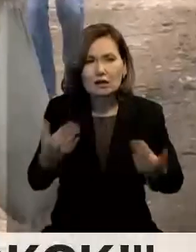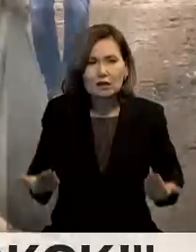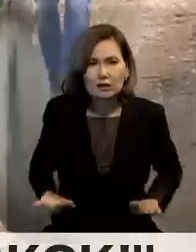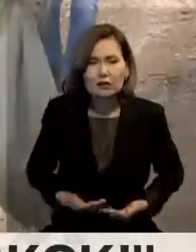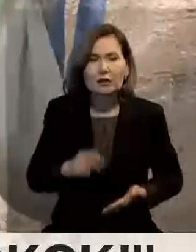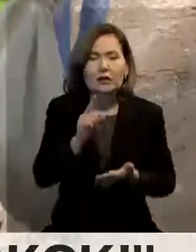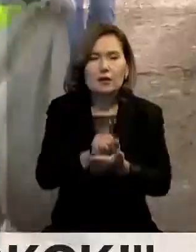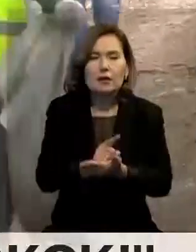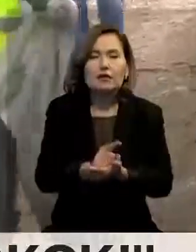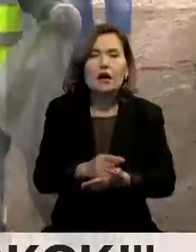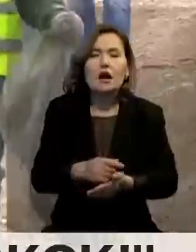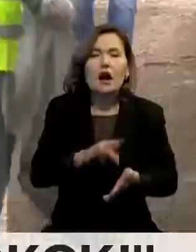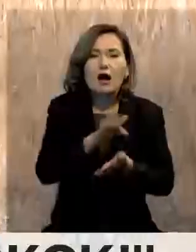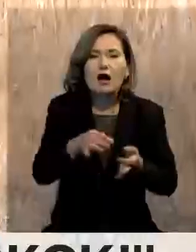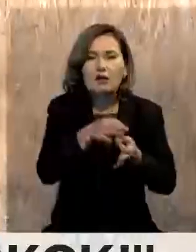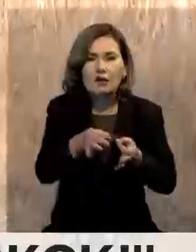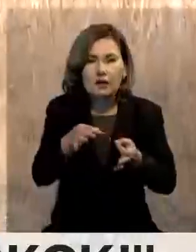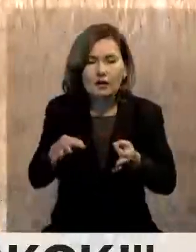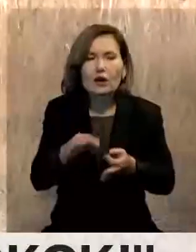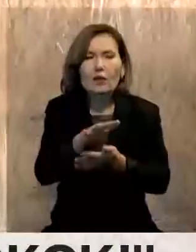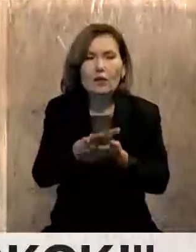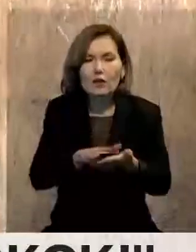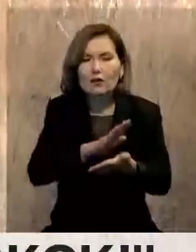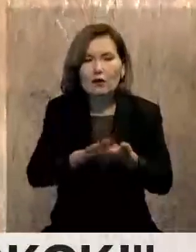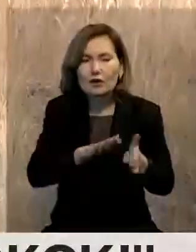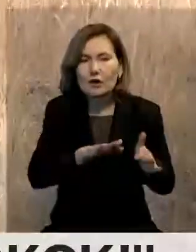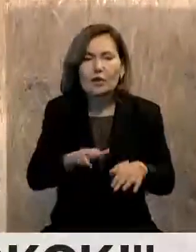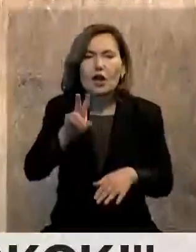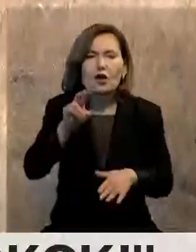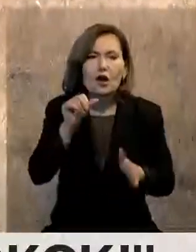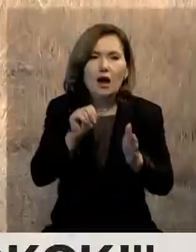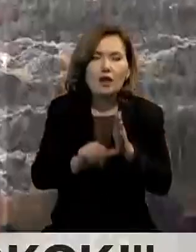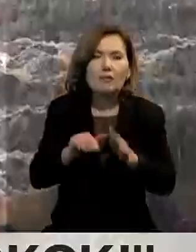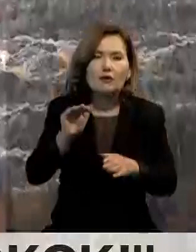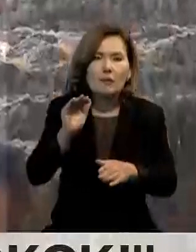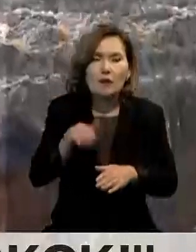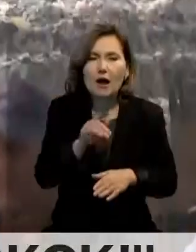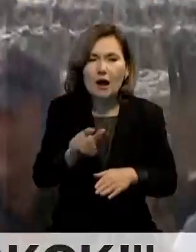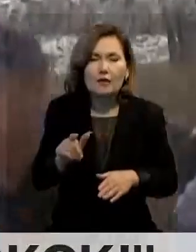ауданында өткен экологиялық акция алдағы уақытта да жалғасады. Биылдың өзінде 260 мыңнан астам адам